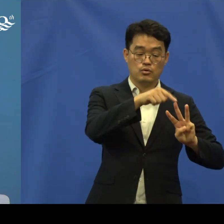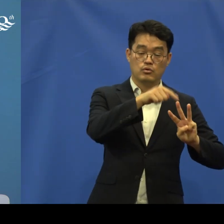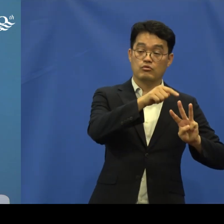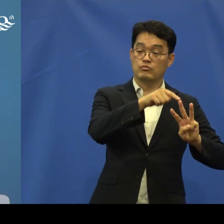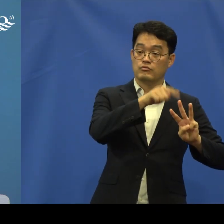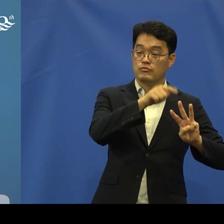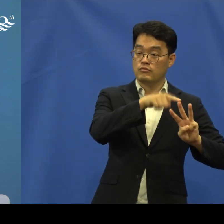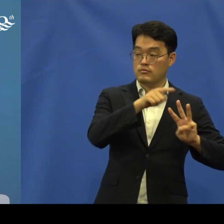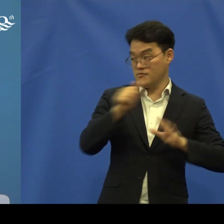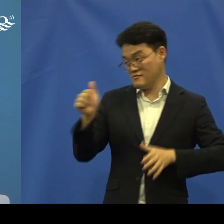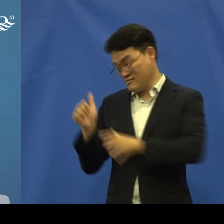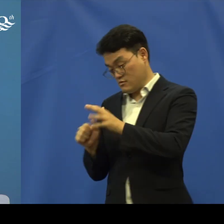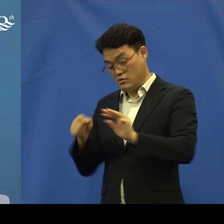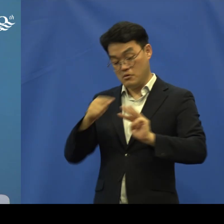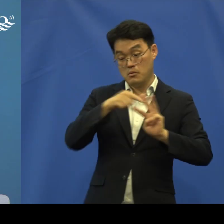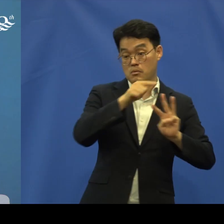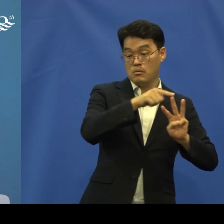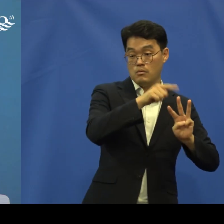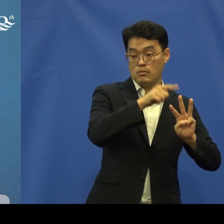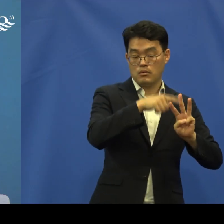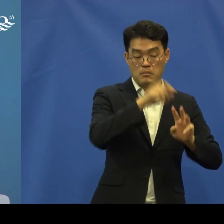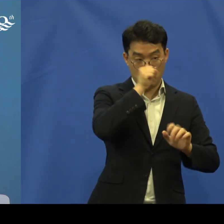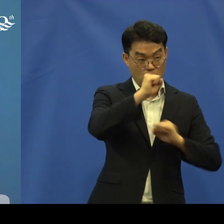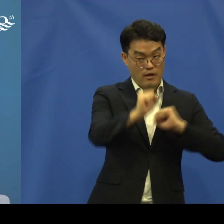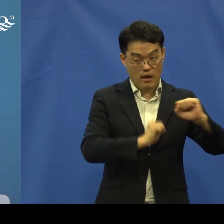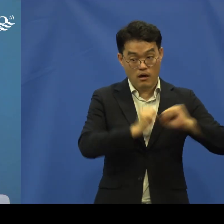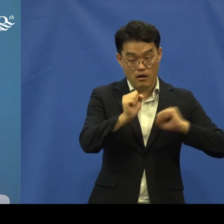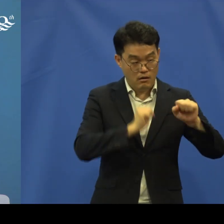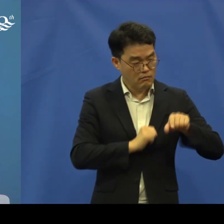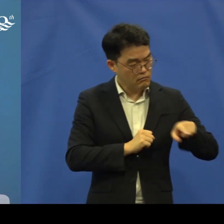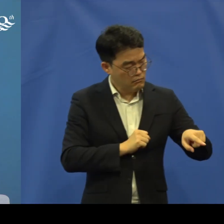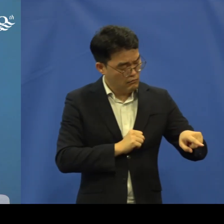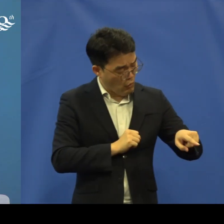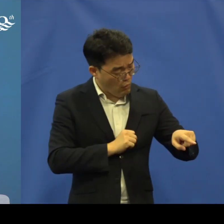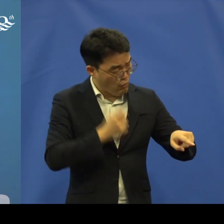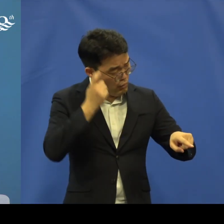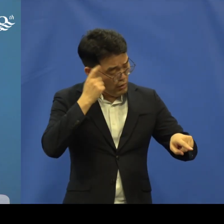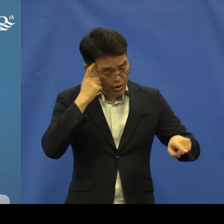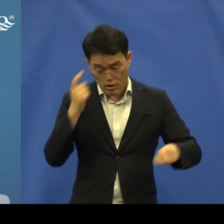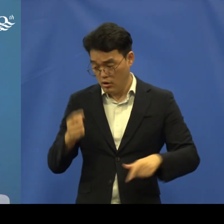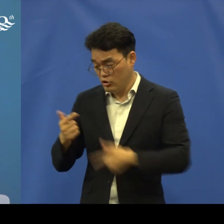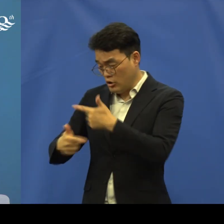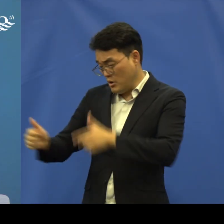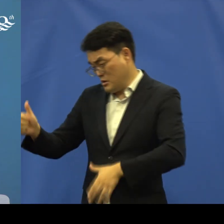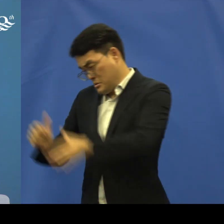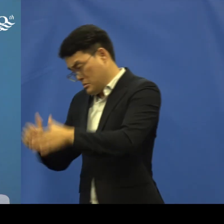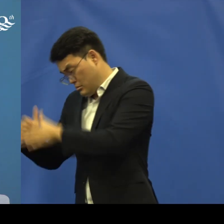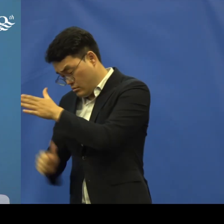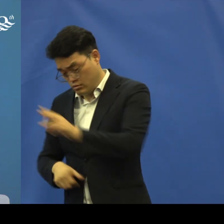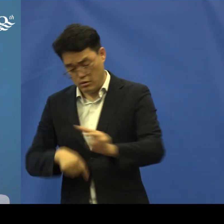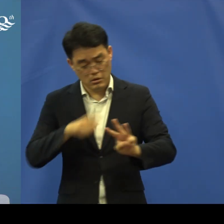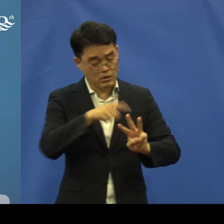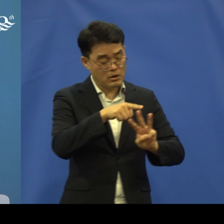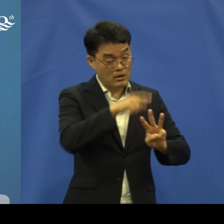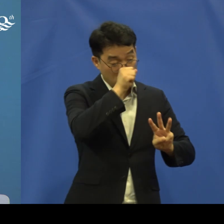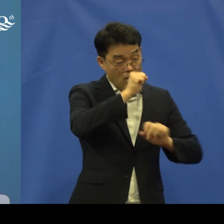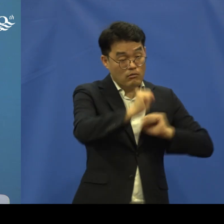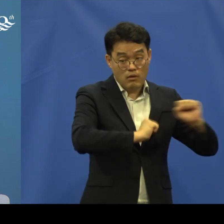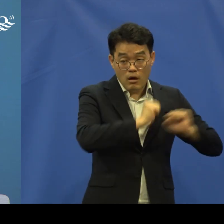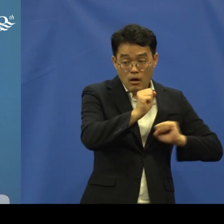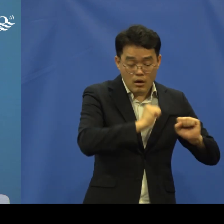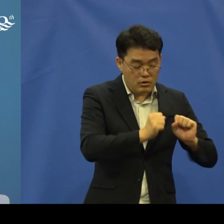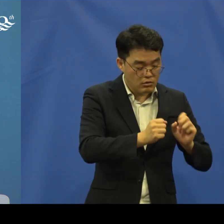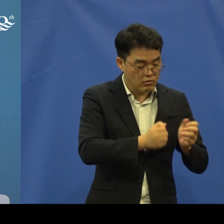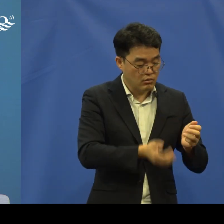일어나요. 이해가 가지 않는 일이 일어난 거, 뭐가 뭔지 알 길이 없어. 귀인들은 거짓과 아첨의 눈이